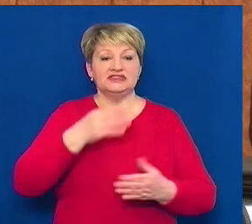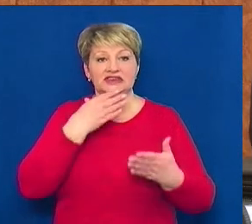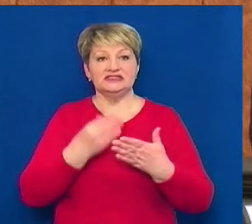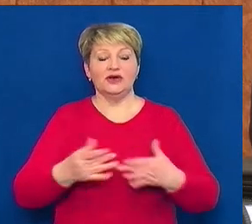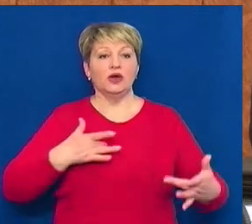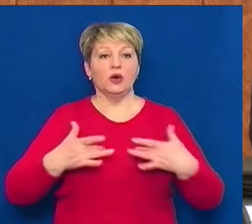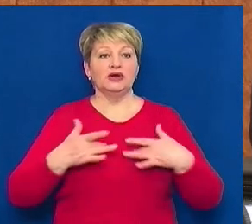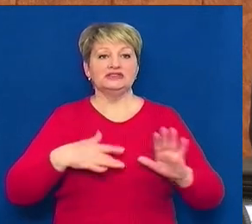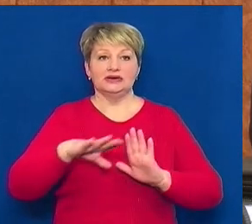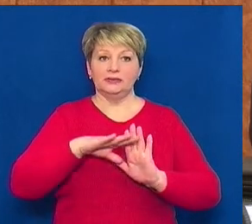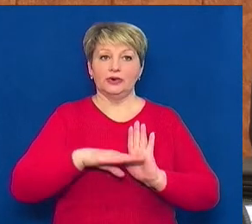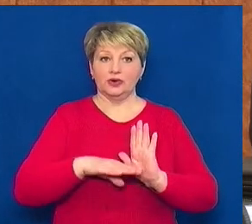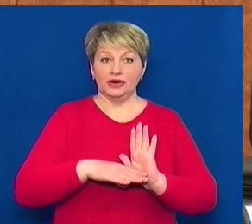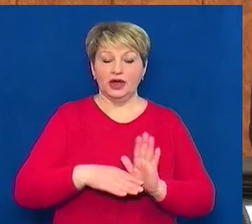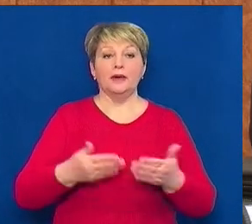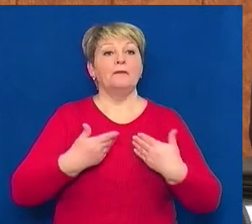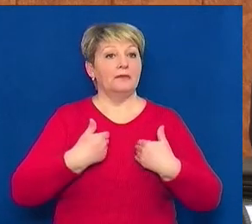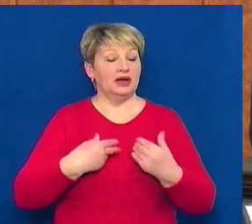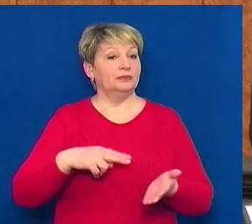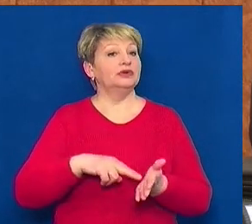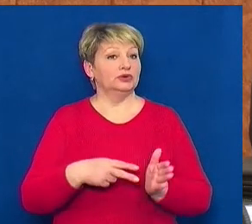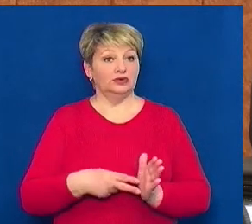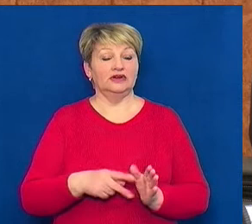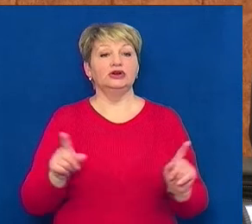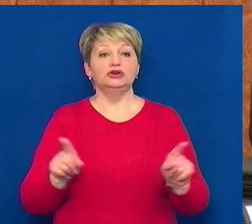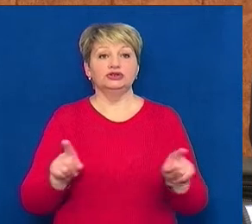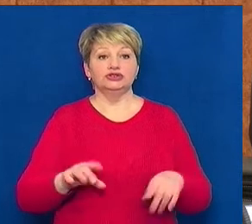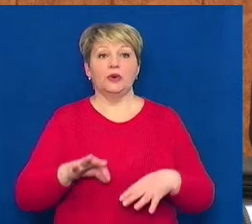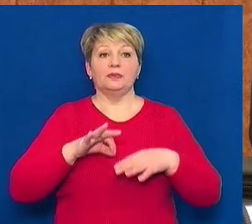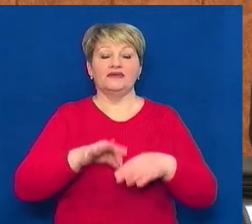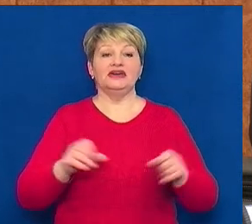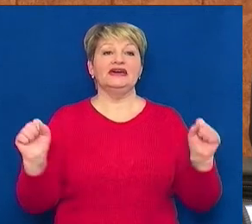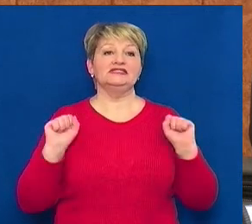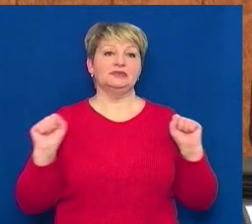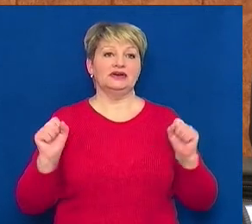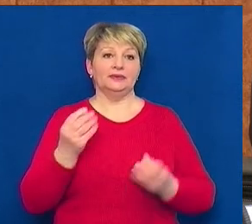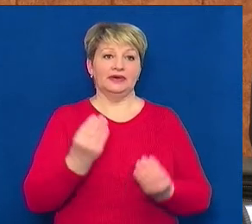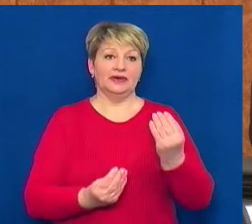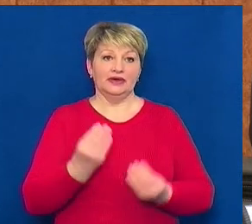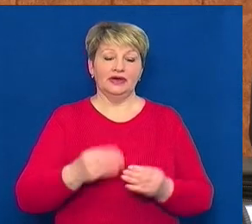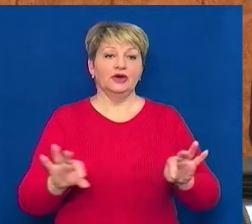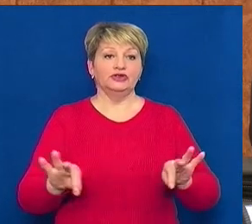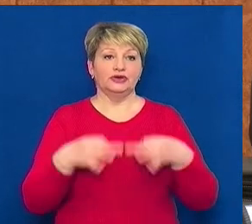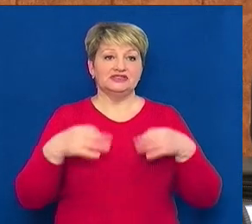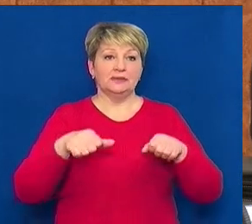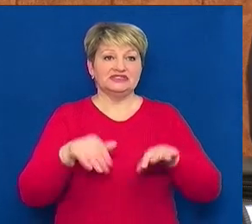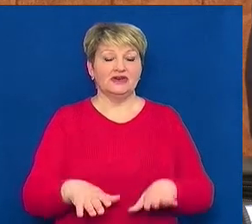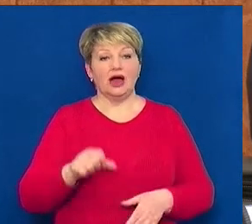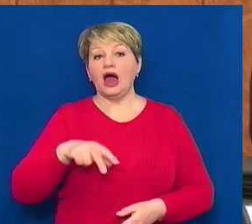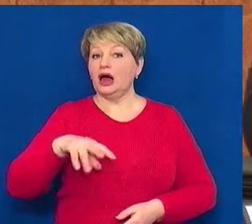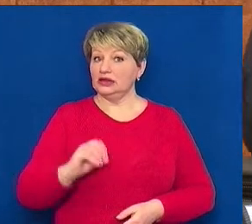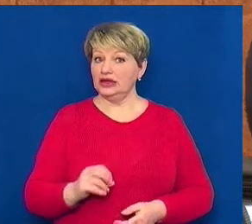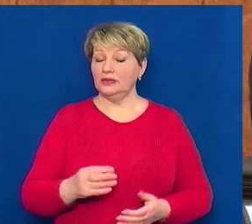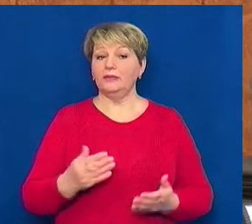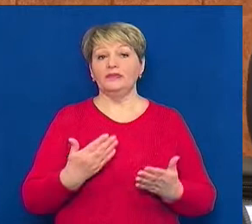концертні програми. Ми планували, що все ж таки проведемо спортивні ігри, як це дозволяє постанова, але, мабуть,